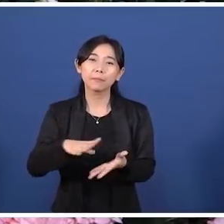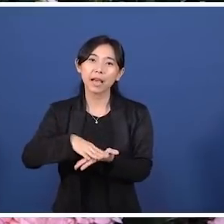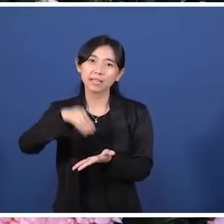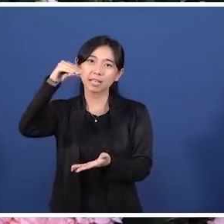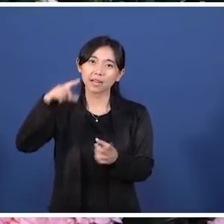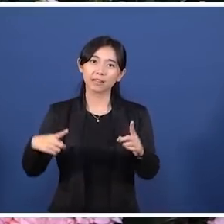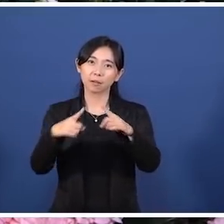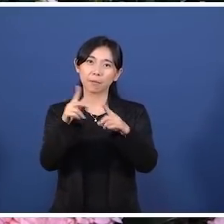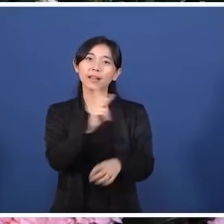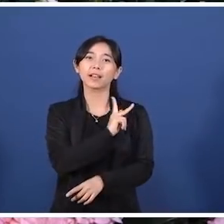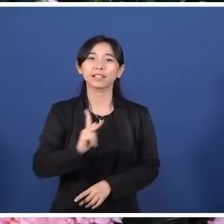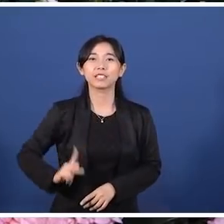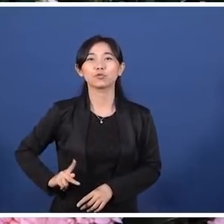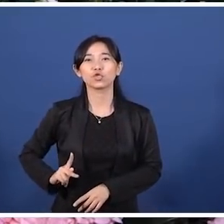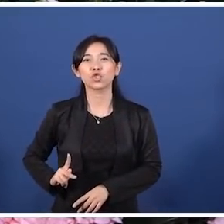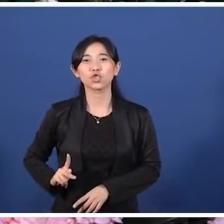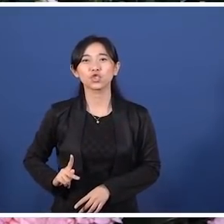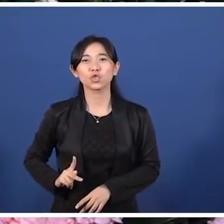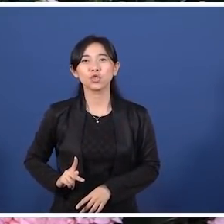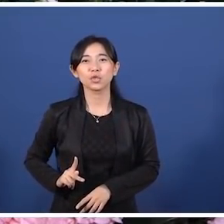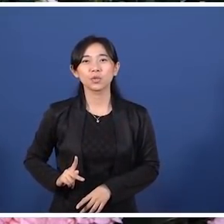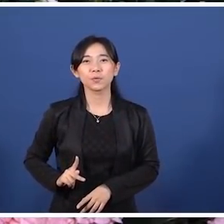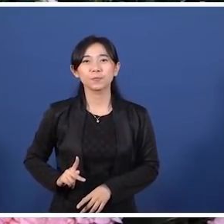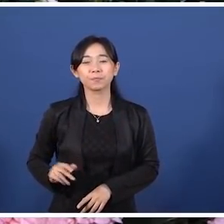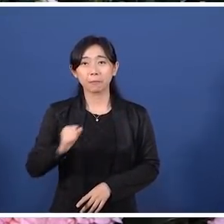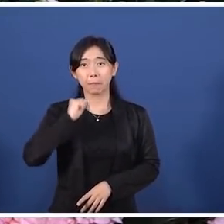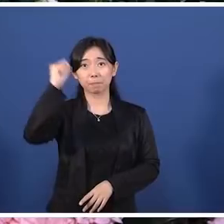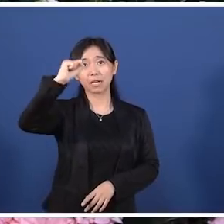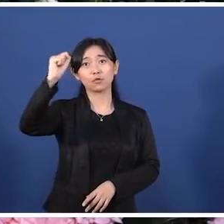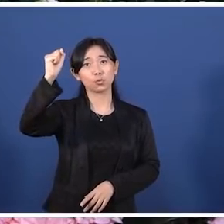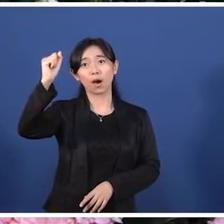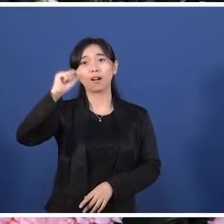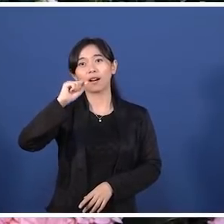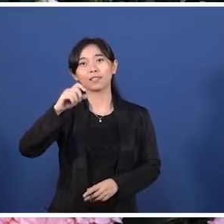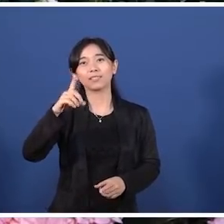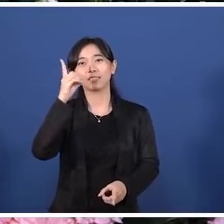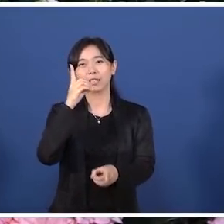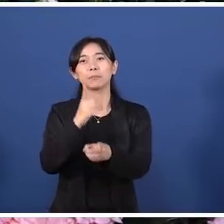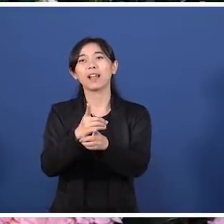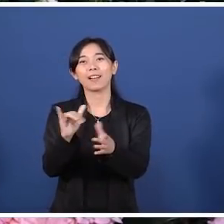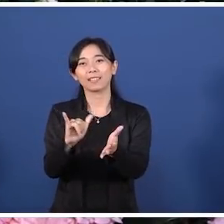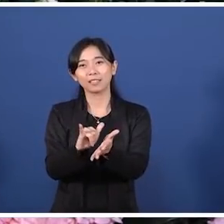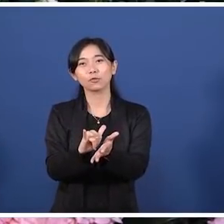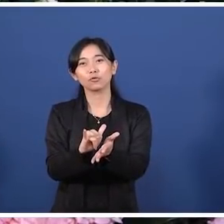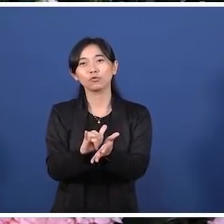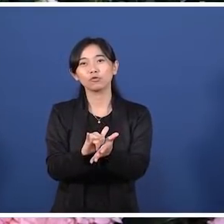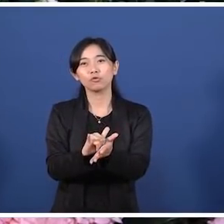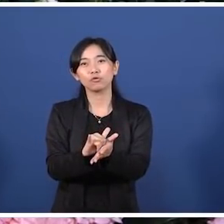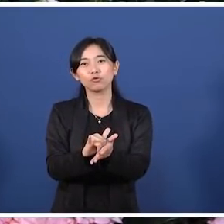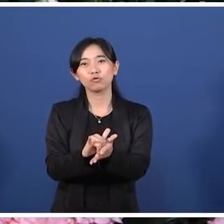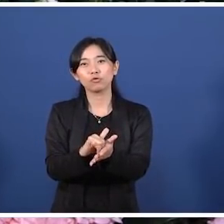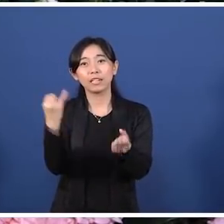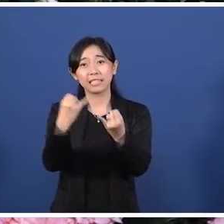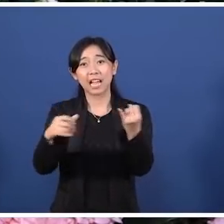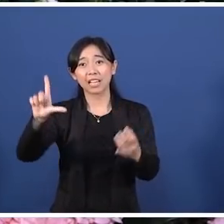Kristus. Dan kemudian memperjuangkan ajaran itu untuk mereka hidupi. Karena itu kemudian di akhir